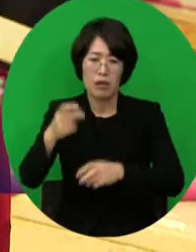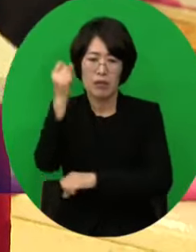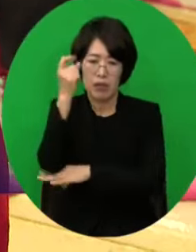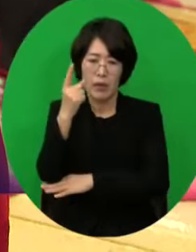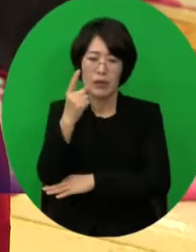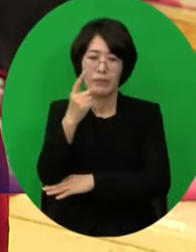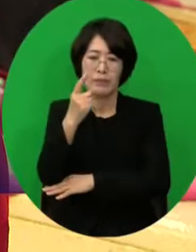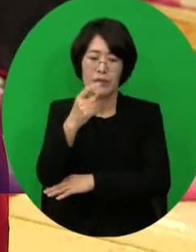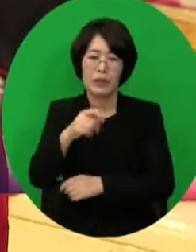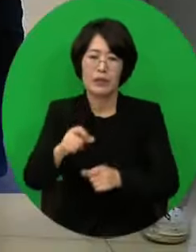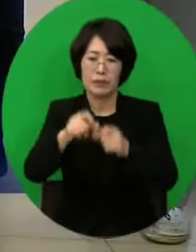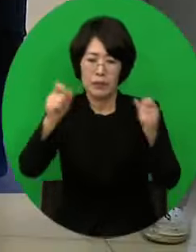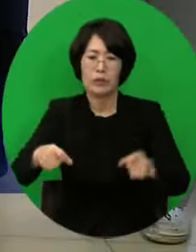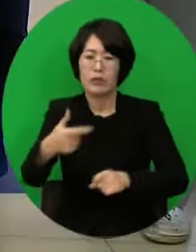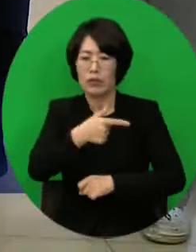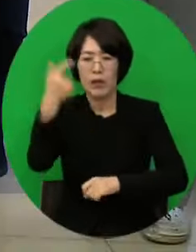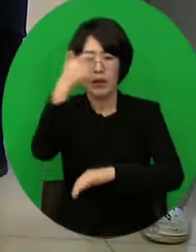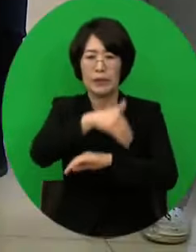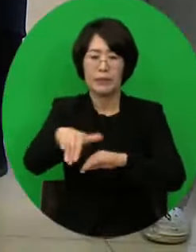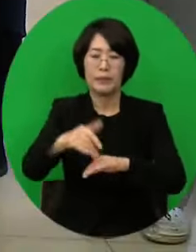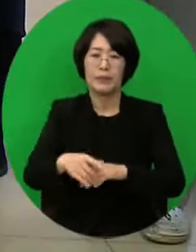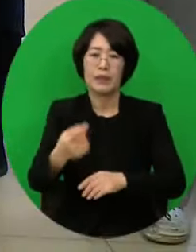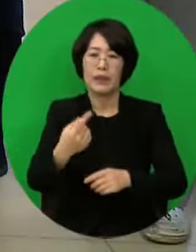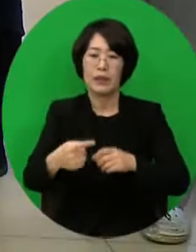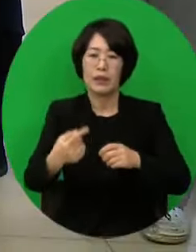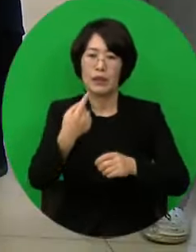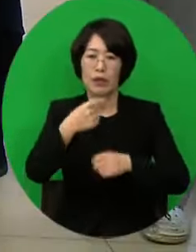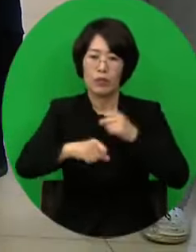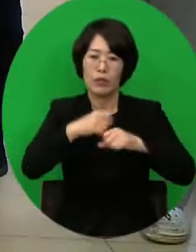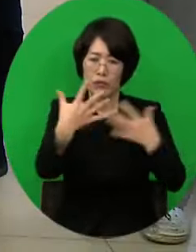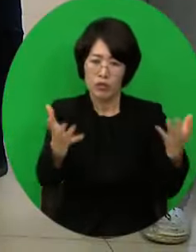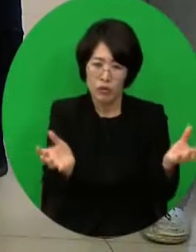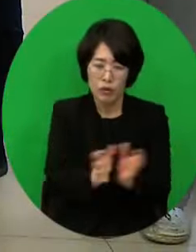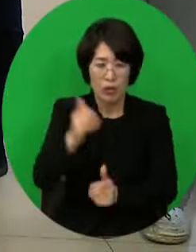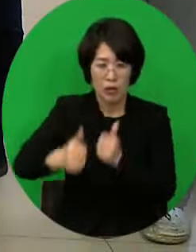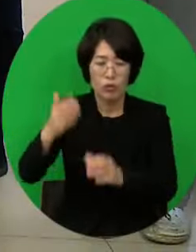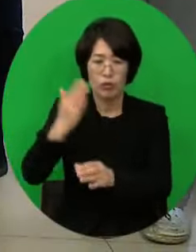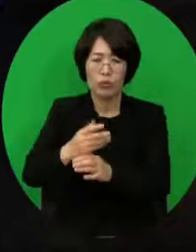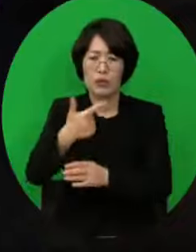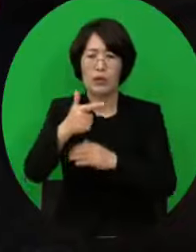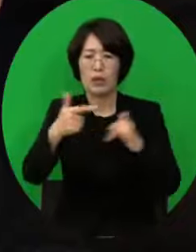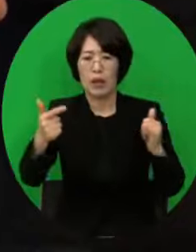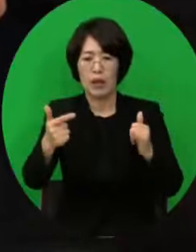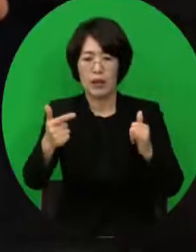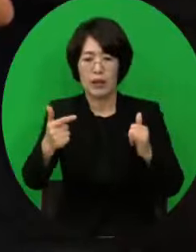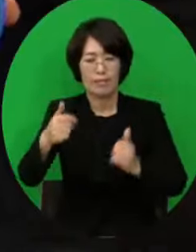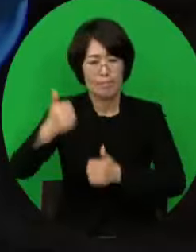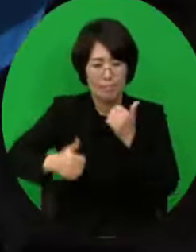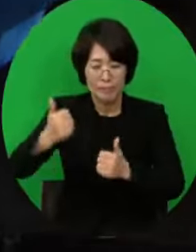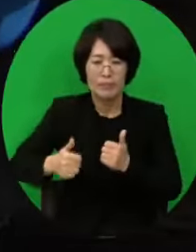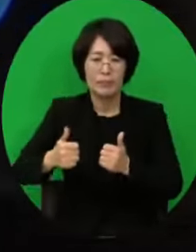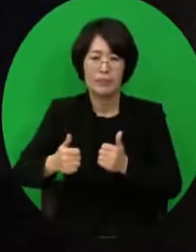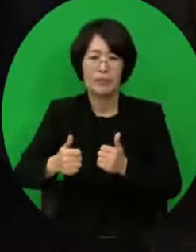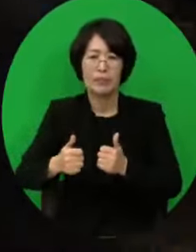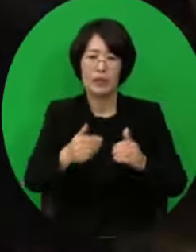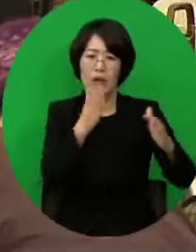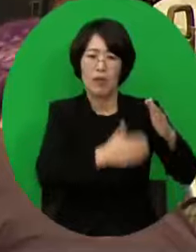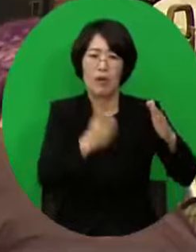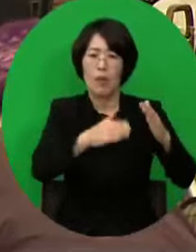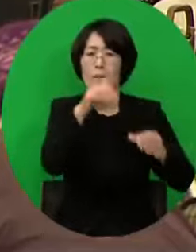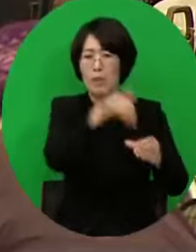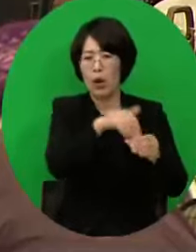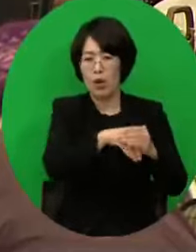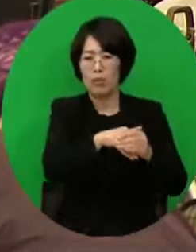구축을 큰 플랜으로 하고 있고요. 더불어민주당 경선 과정에서 6명의 예비 후보가 맞붙으면서 본선보다